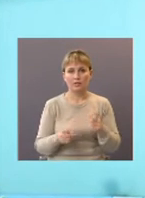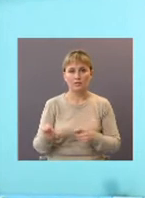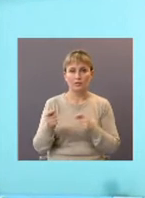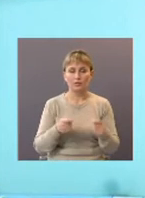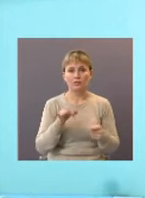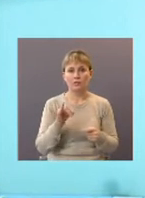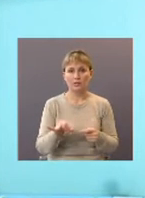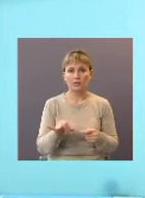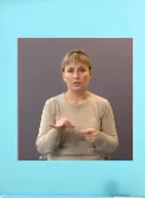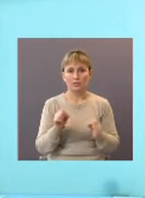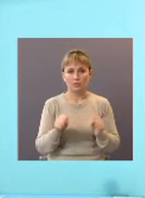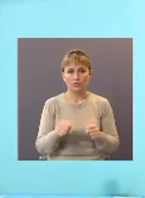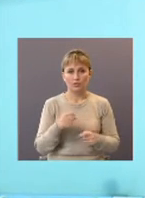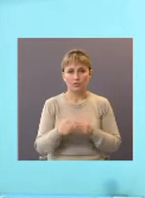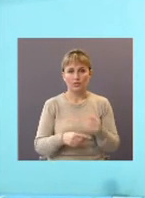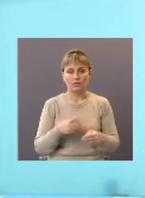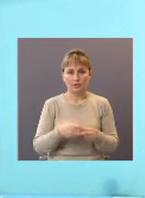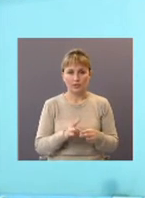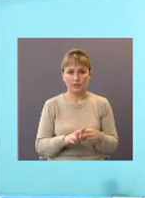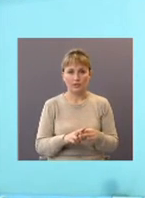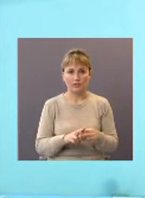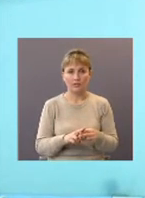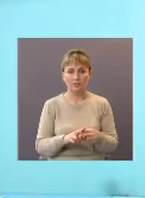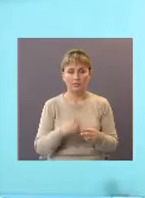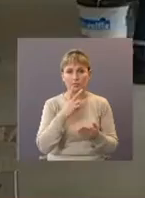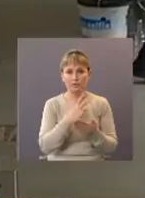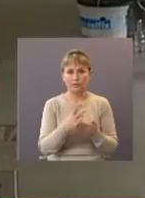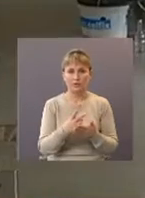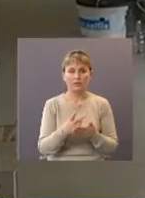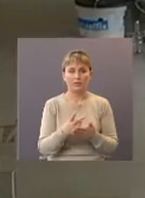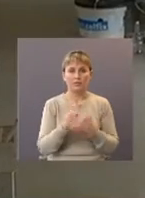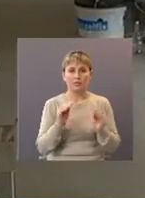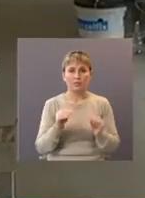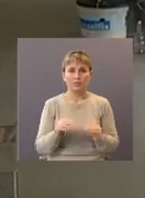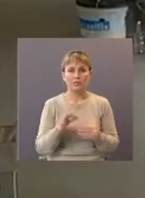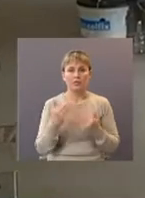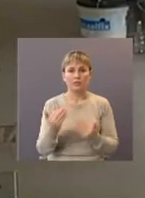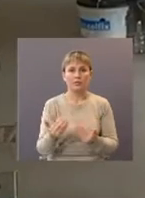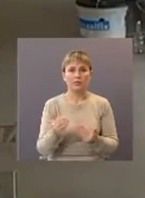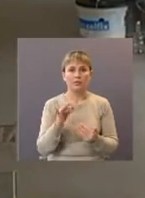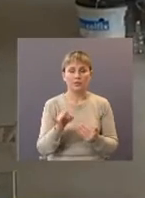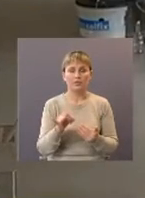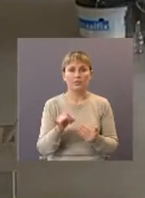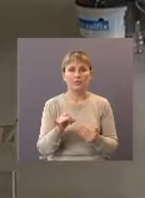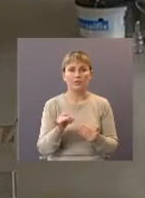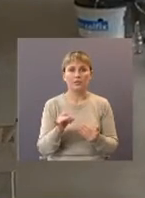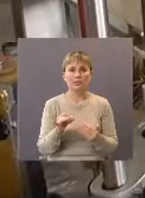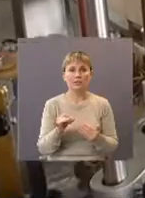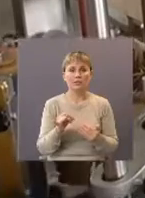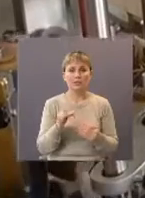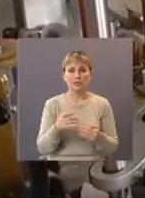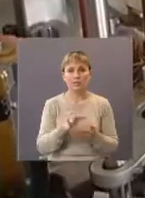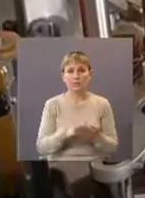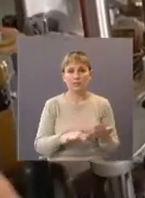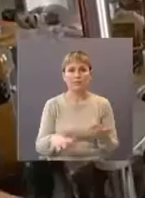может путем видеонаблюдения посмотреть, проконтролировать объем, качество и так далее.